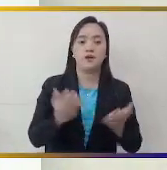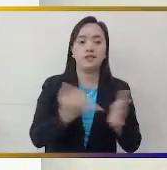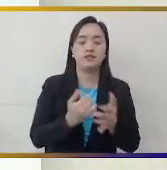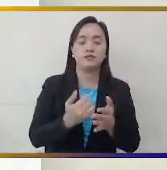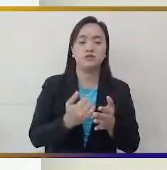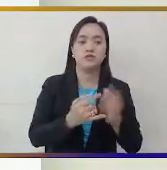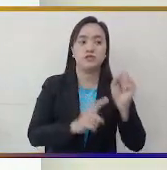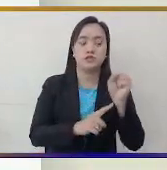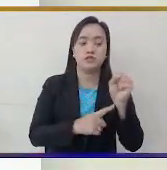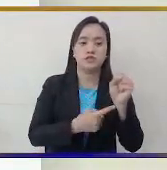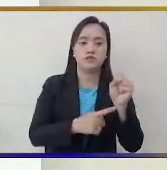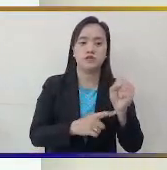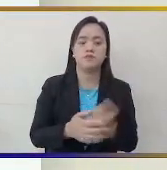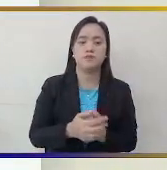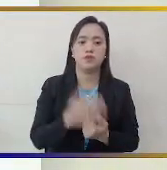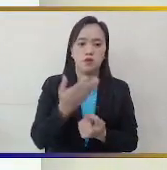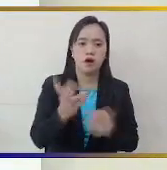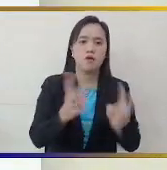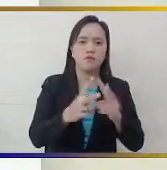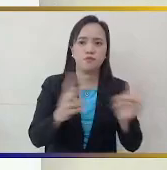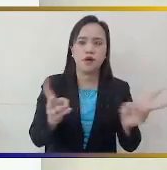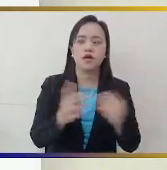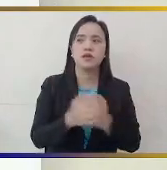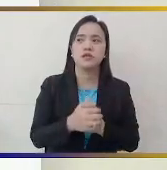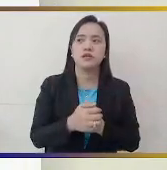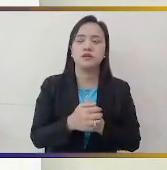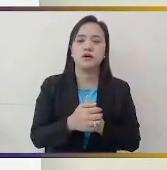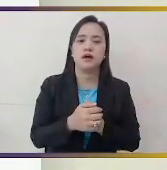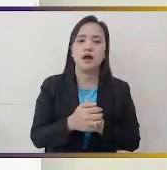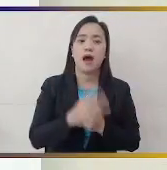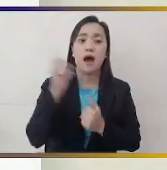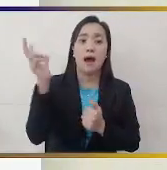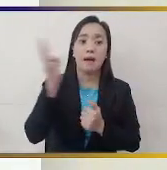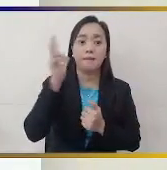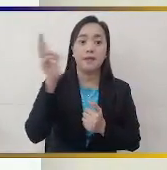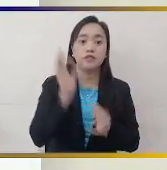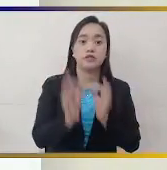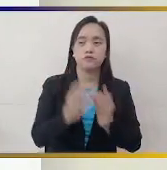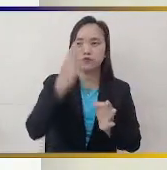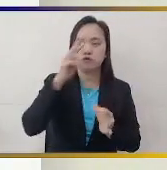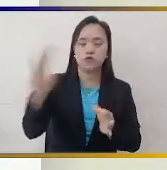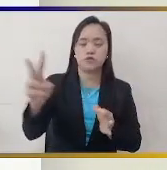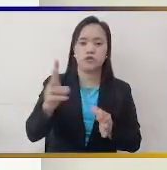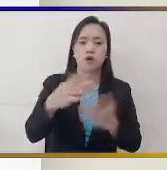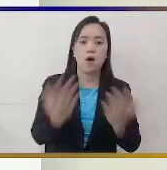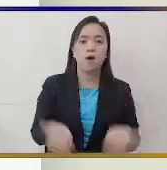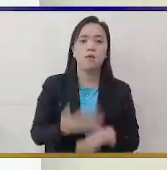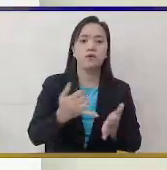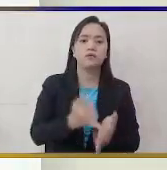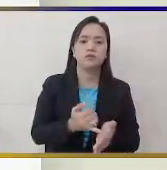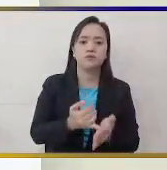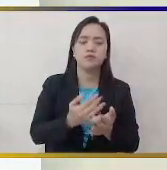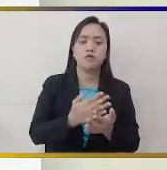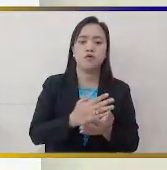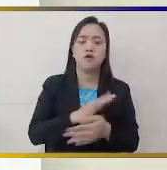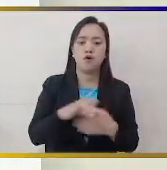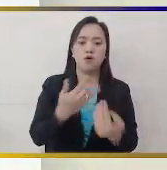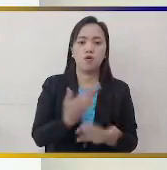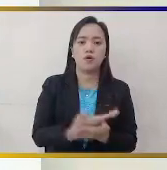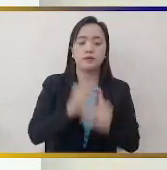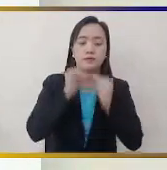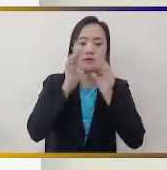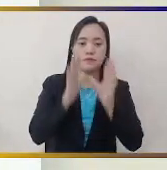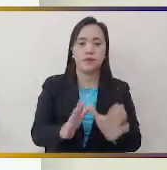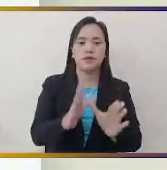ganito yan ay nagmula lahat sa kaisipan ng ating mahal na Pastor na incourage niya ipin niya yung mga